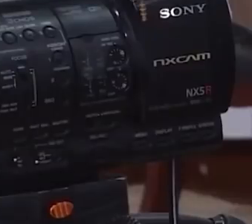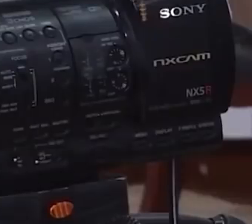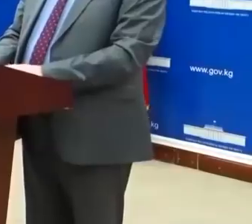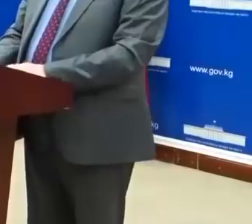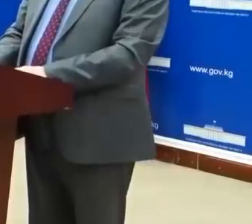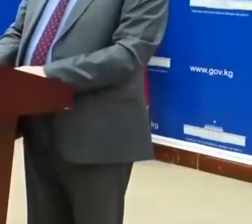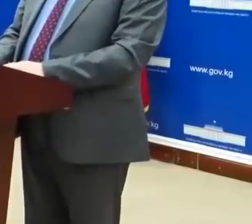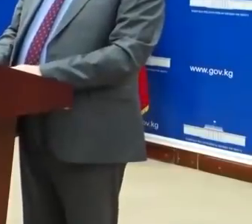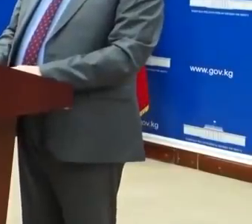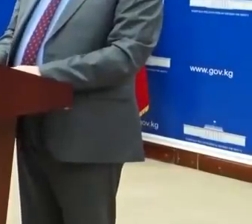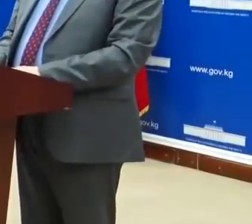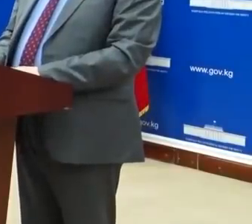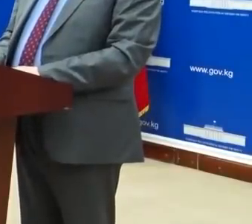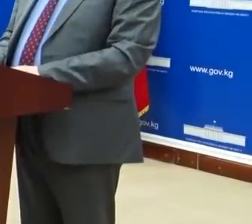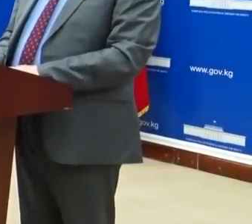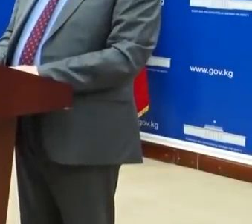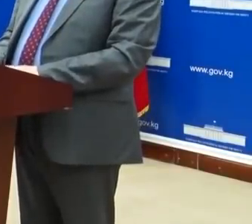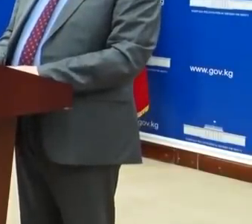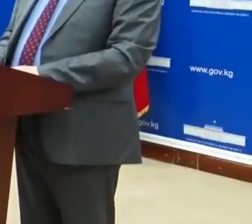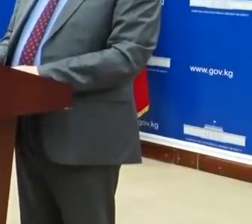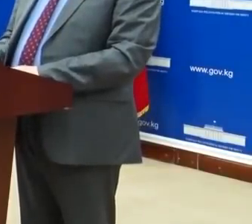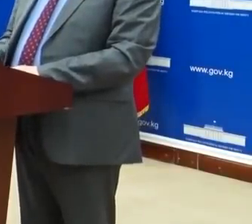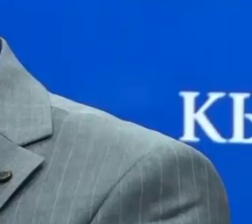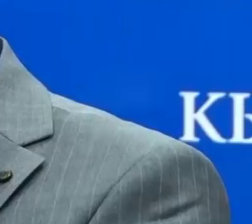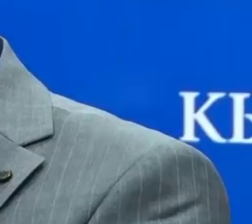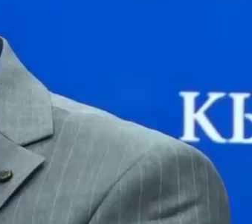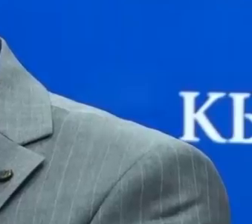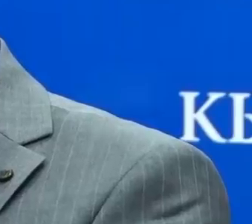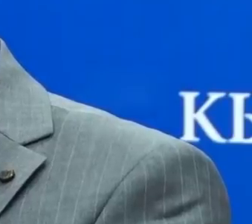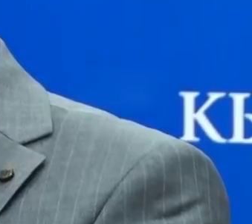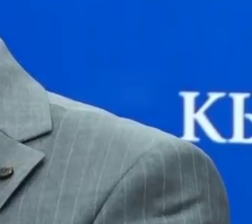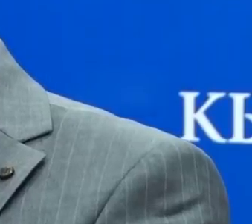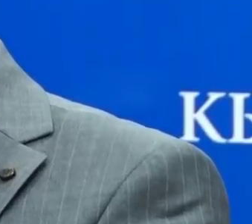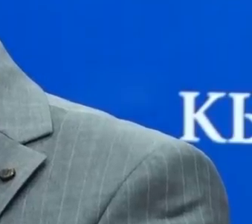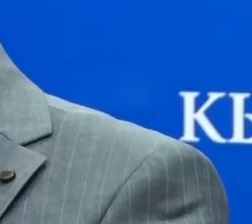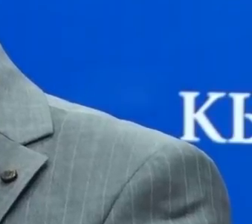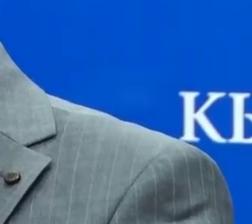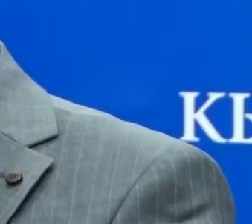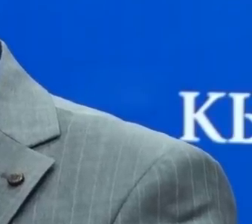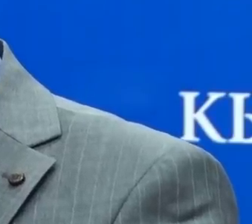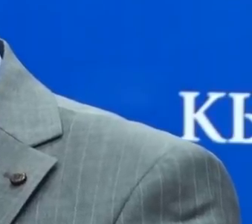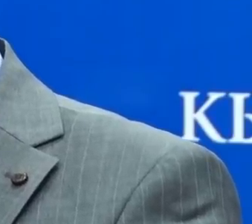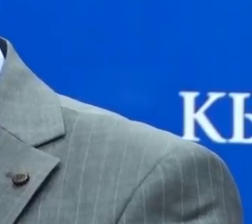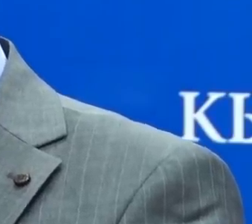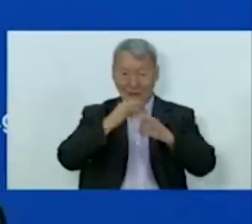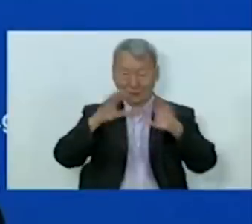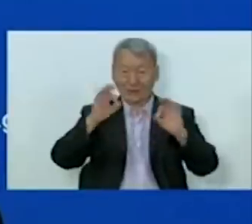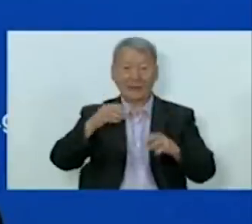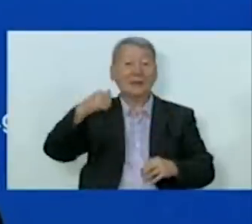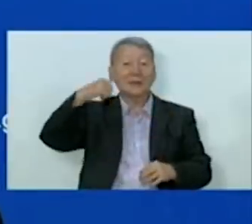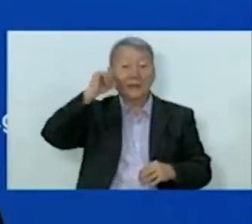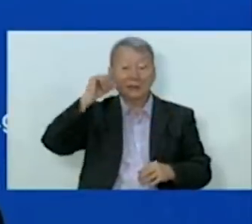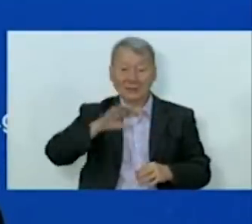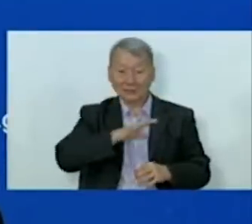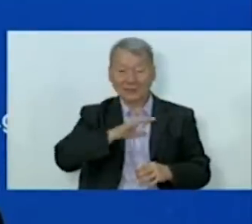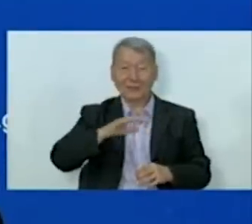айтылган. Соңку күндөрү министрдин абалы оорулуп, ал дарылануусун Германияда улантуу үчүн учуп кеткени тууралуу маалыматтар тараган болчу. Кечээ